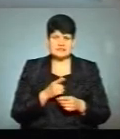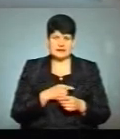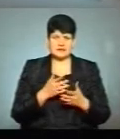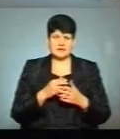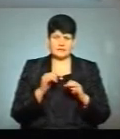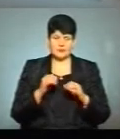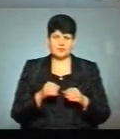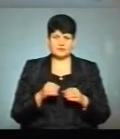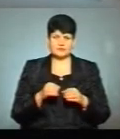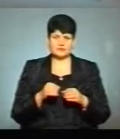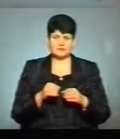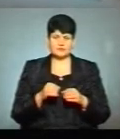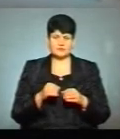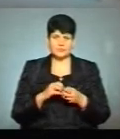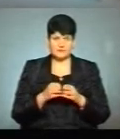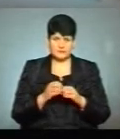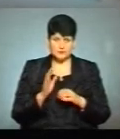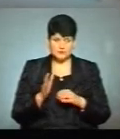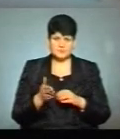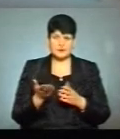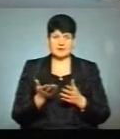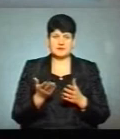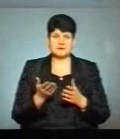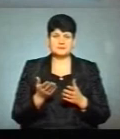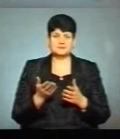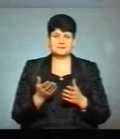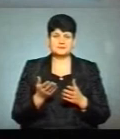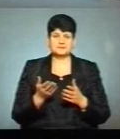можуть застерігати, скажімо так, які можуть,